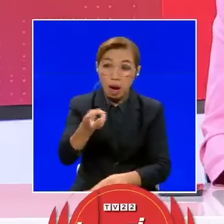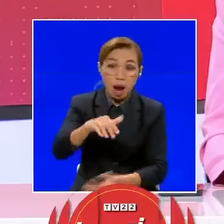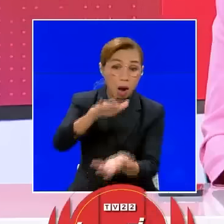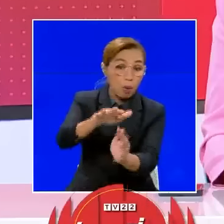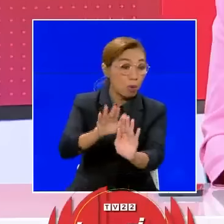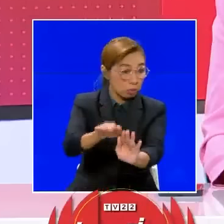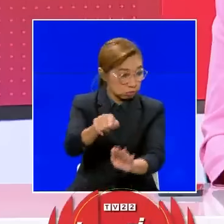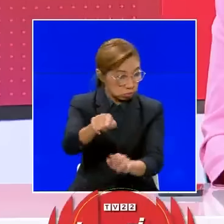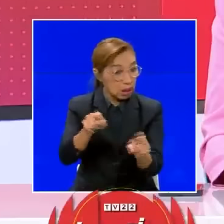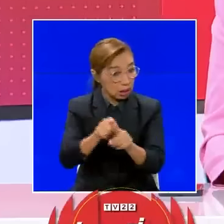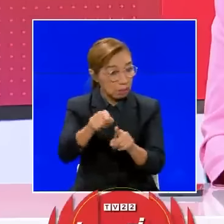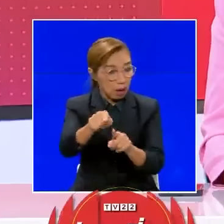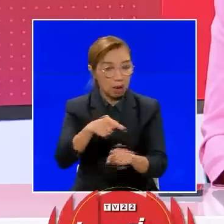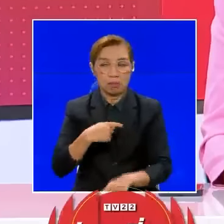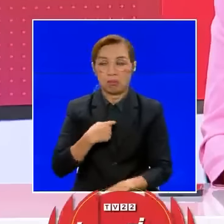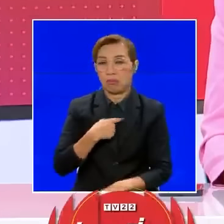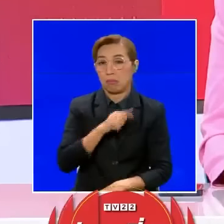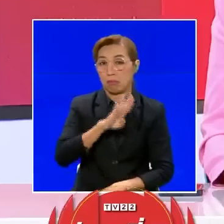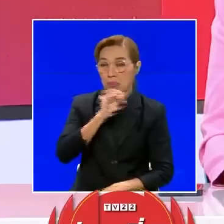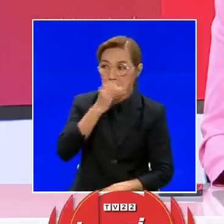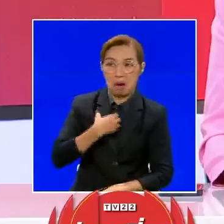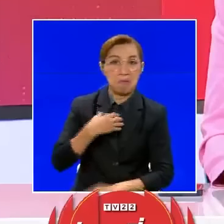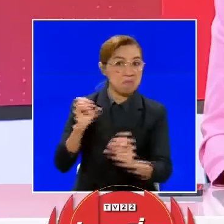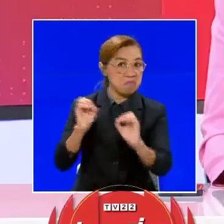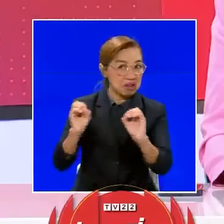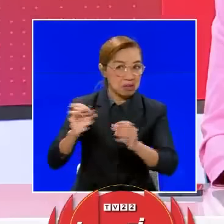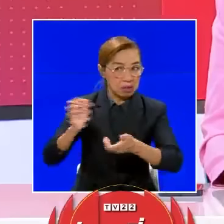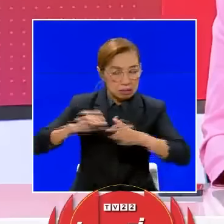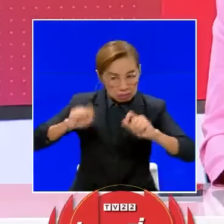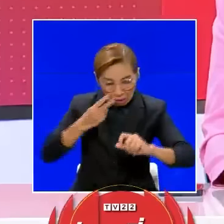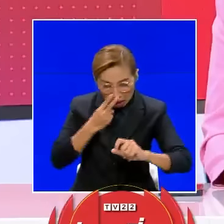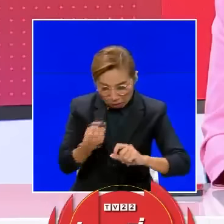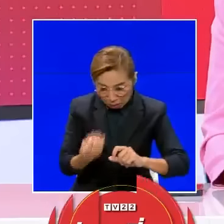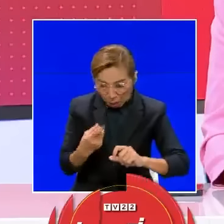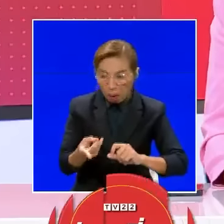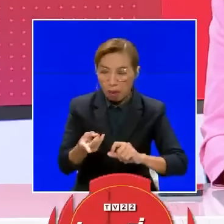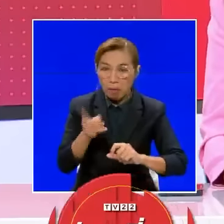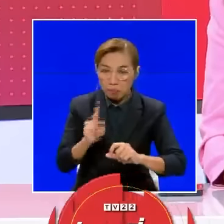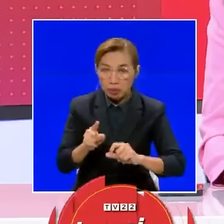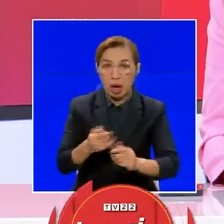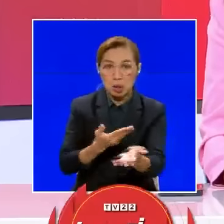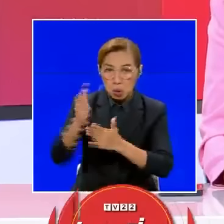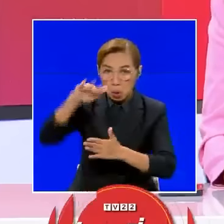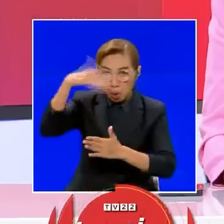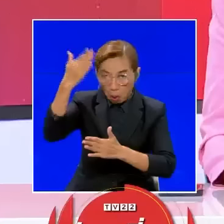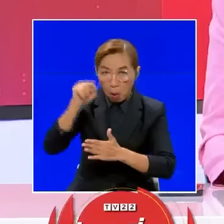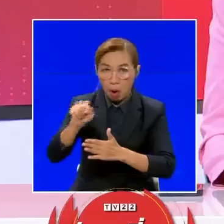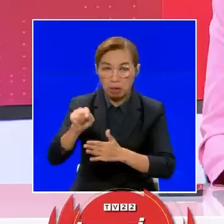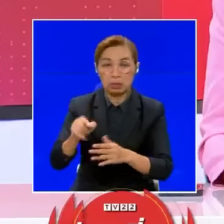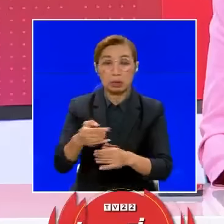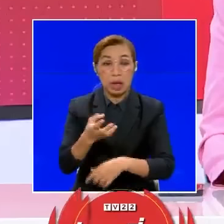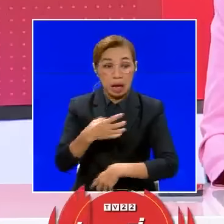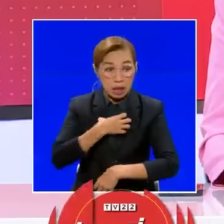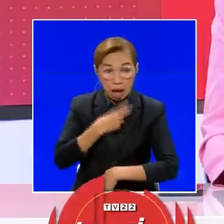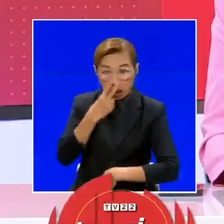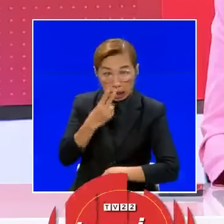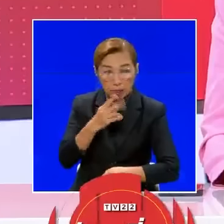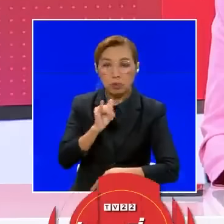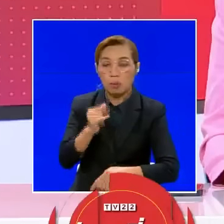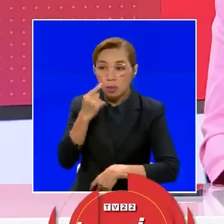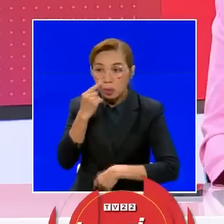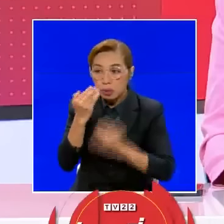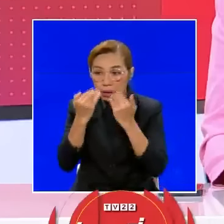กไม่ไม่เคยมีการเขียนทีโออาร์แบบนี้เลยบอกเนี่ยครั้งแรกที่บอกให้ดูด้วยตาเปล่าเพื่อประมูลเท่านั้น โอ้เ